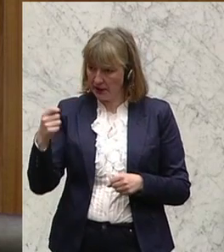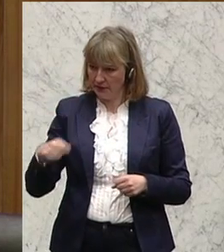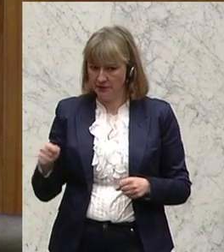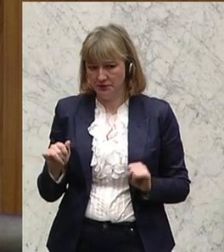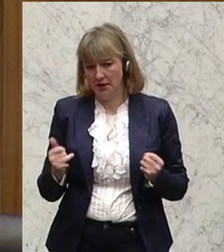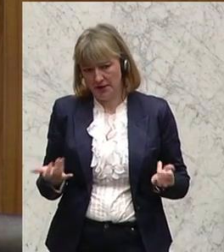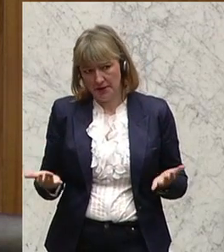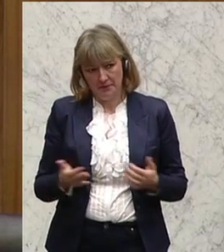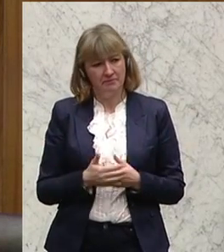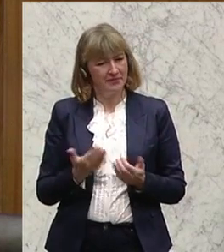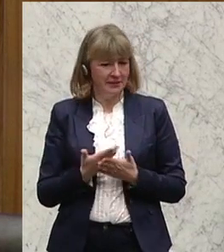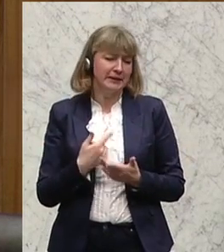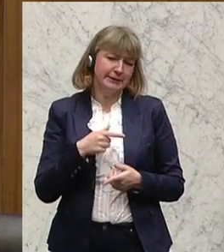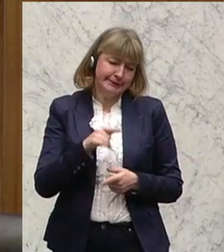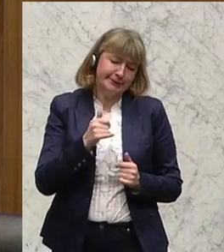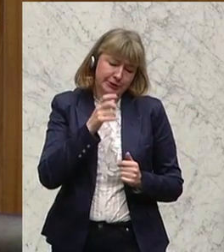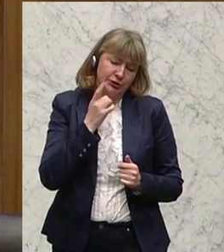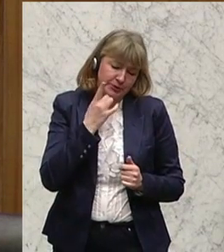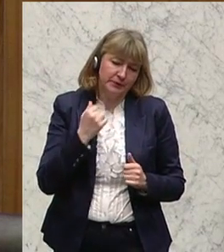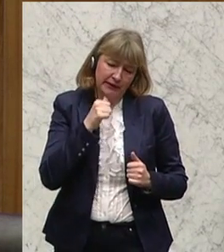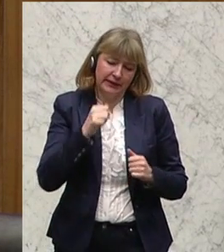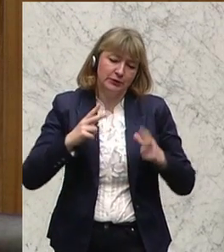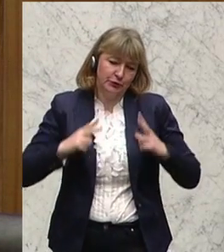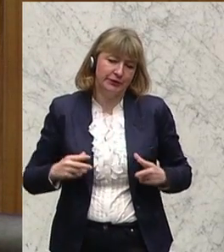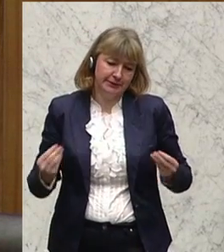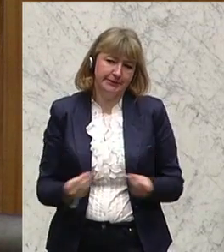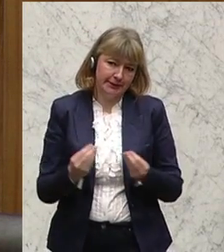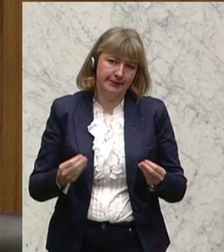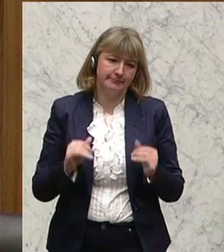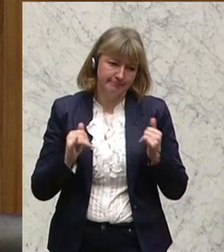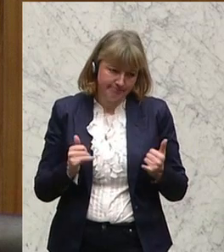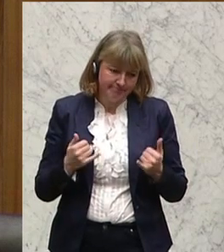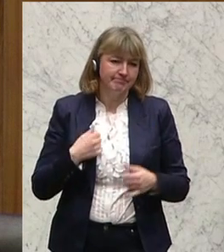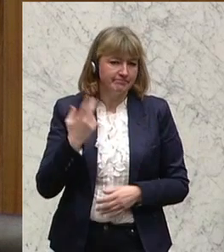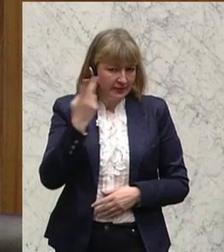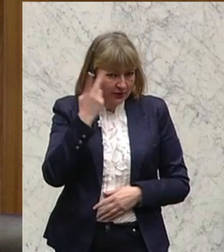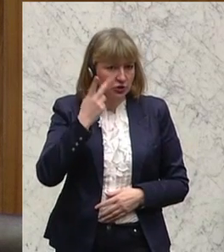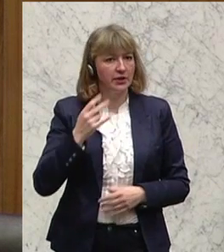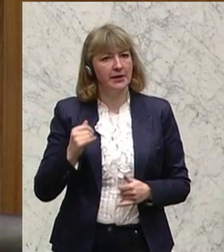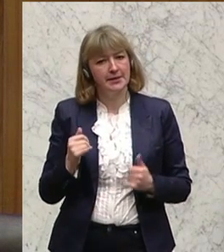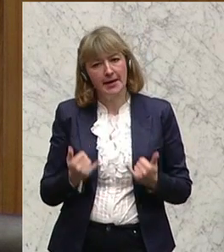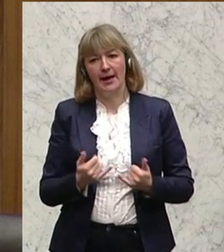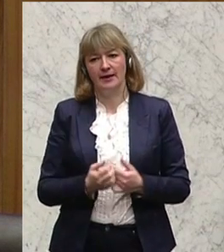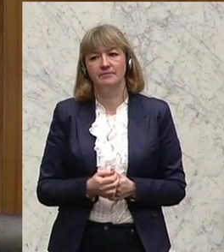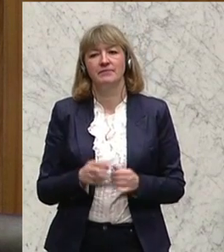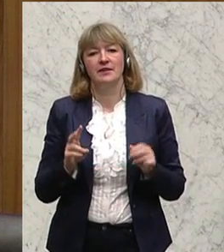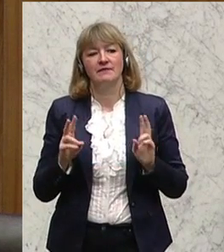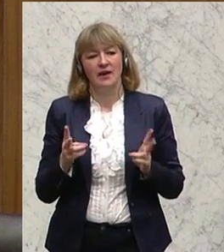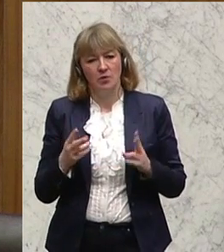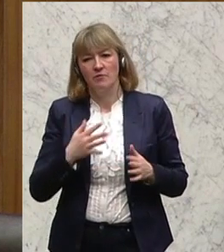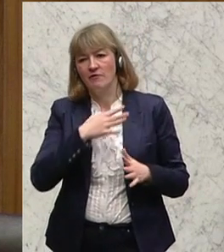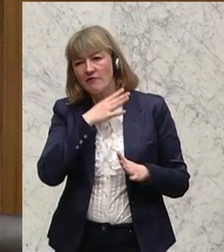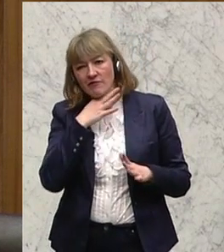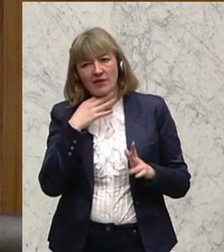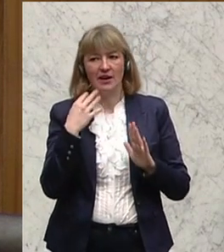gesehen ist es für mich auch unbefriedigend. Es ist aber natürlich auch unbefriedigend, das verstehe ich, weil einfach viele